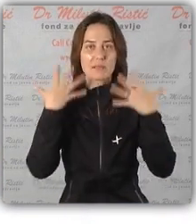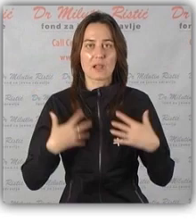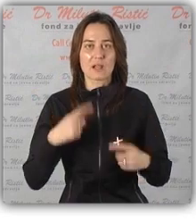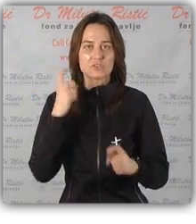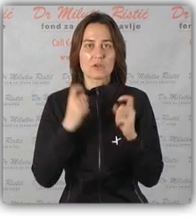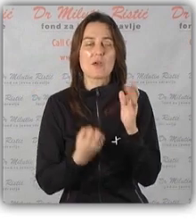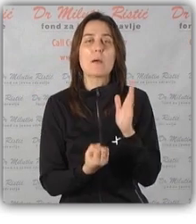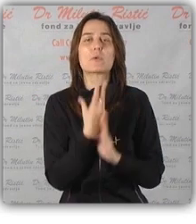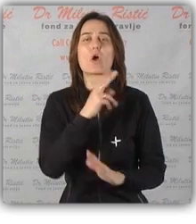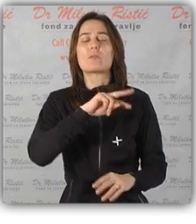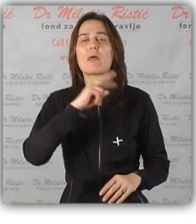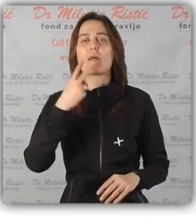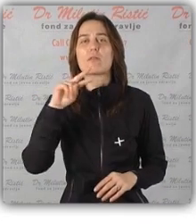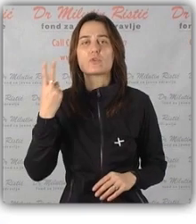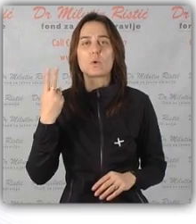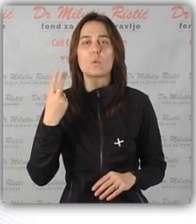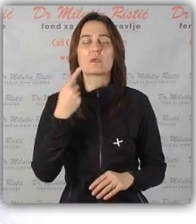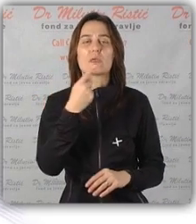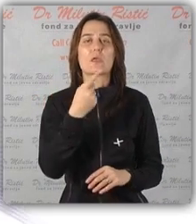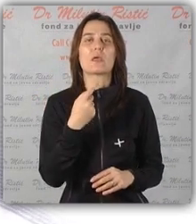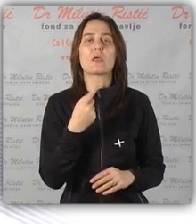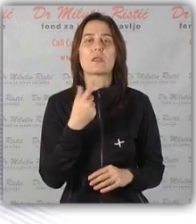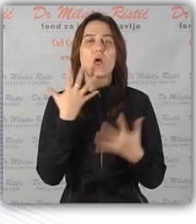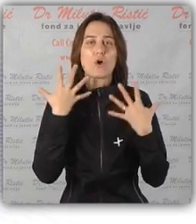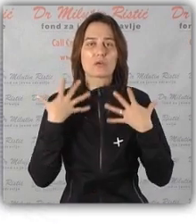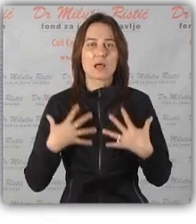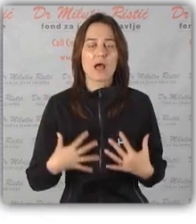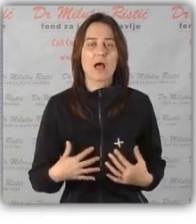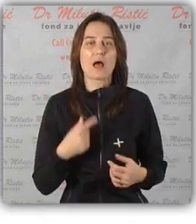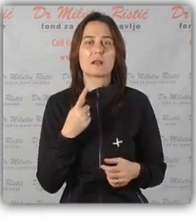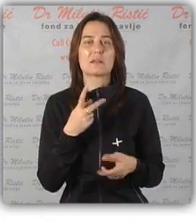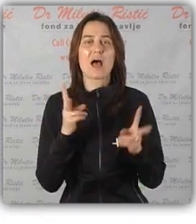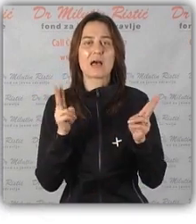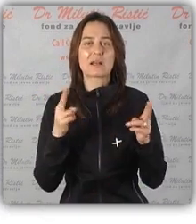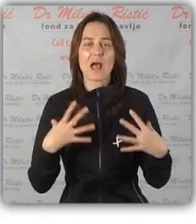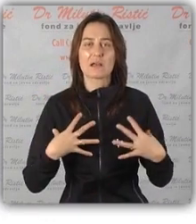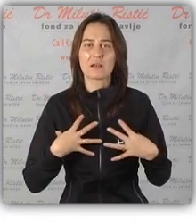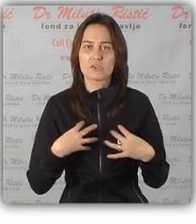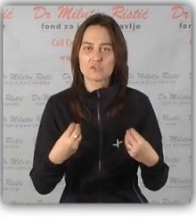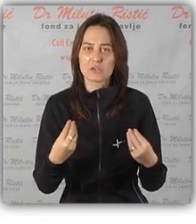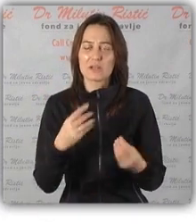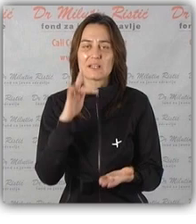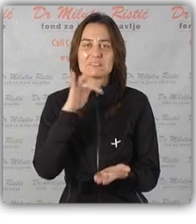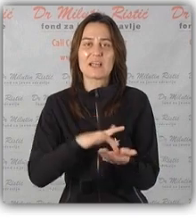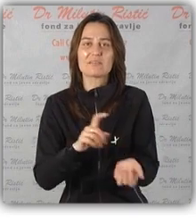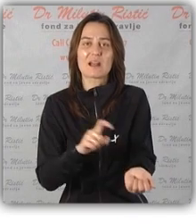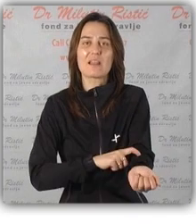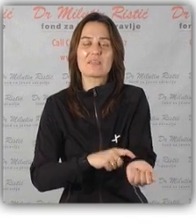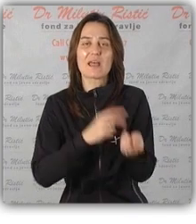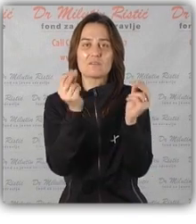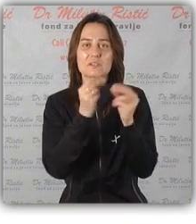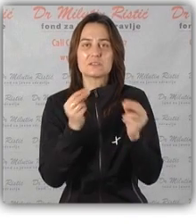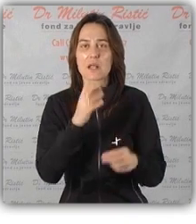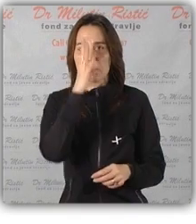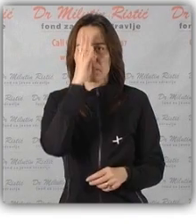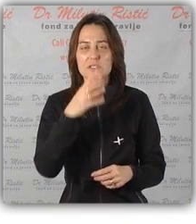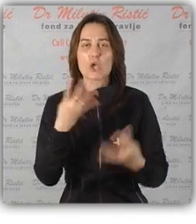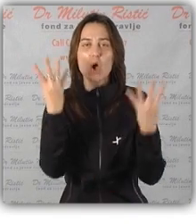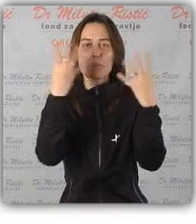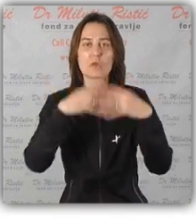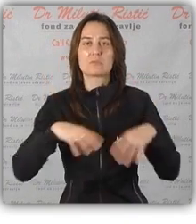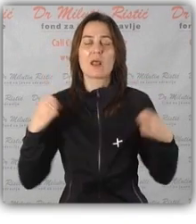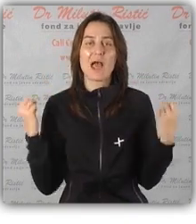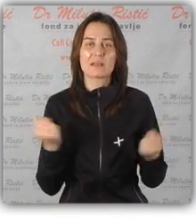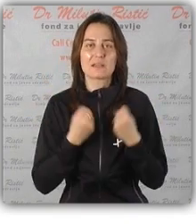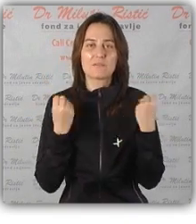gubljenja telesne težine, utiče na brojne druge endokrine organe, odnosno na rad drugih žlezda, na centralni nervni sistem u